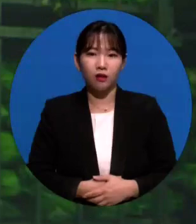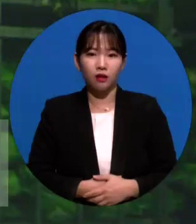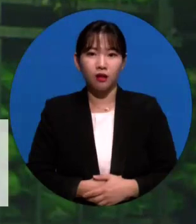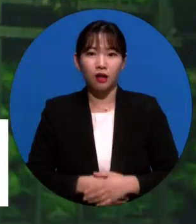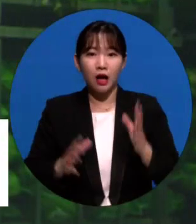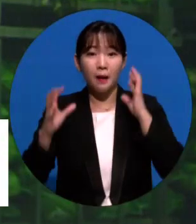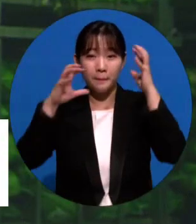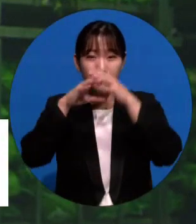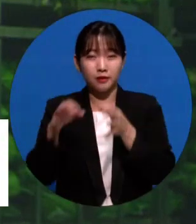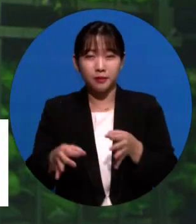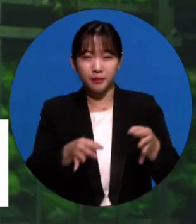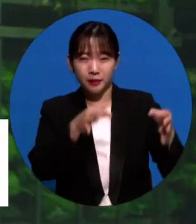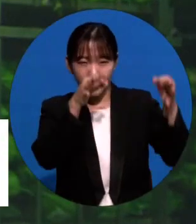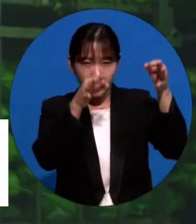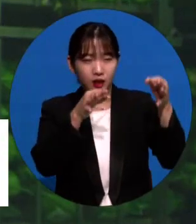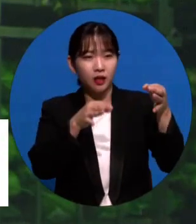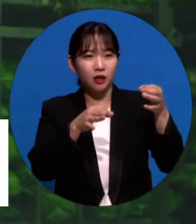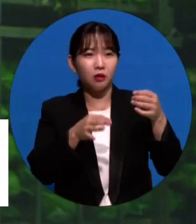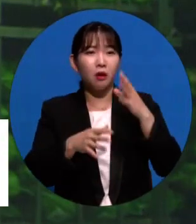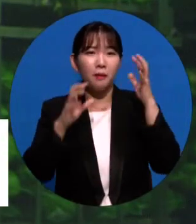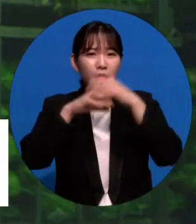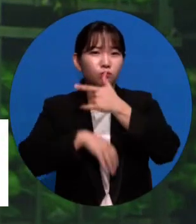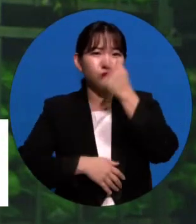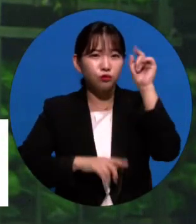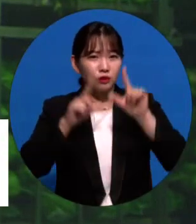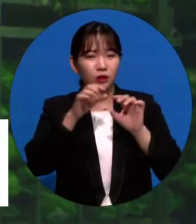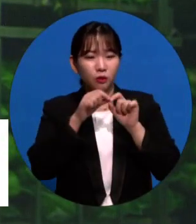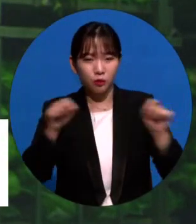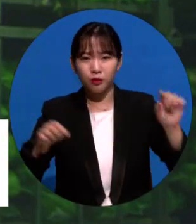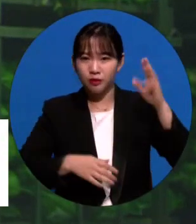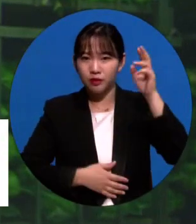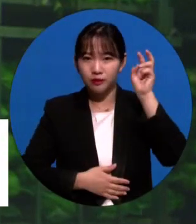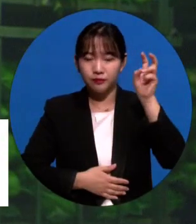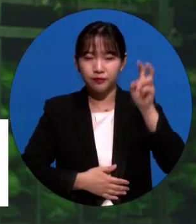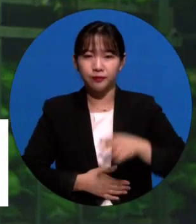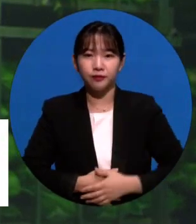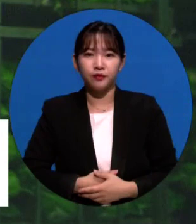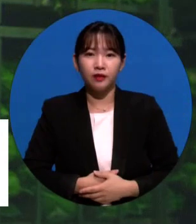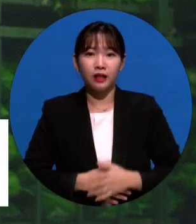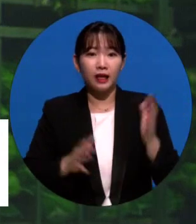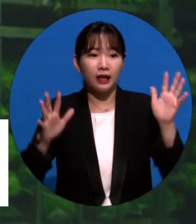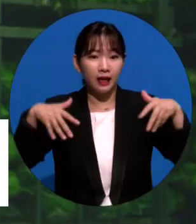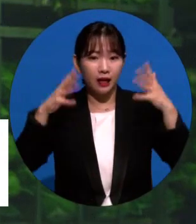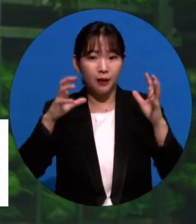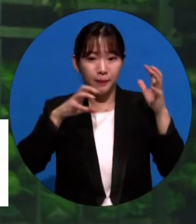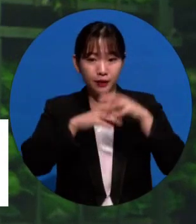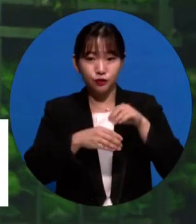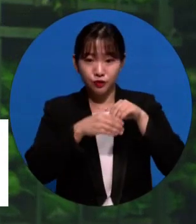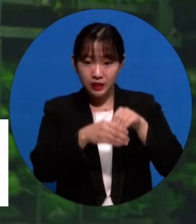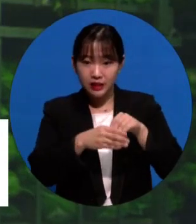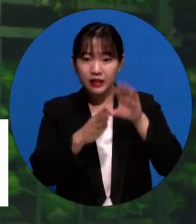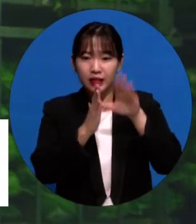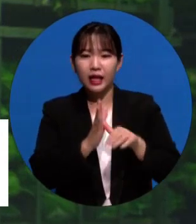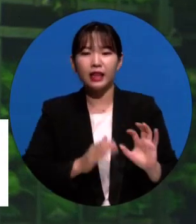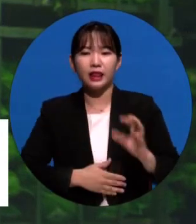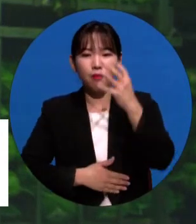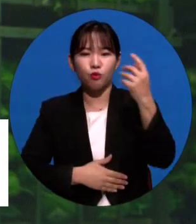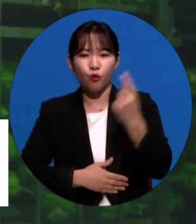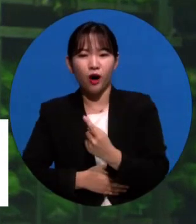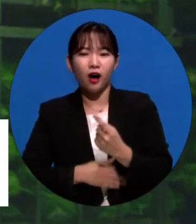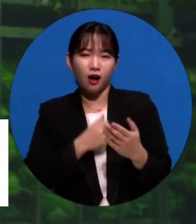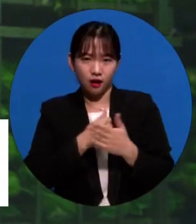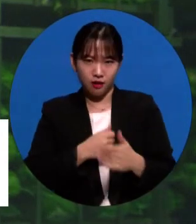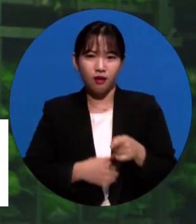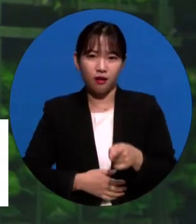배추값 상승세와 풍기 현상의 장기화될 것으로 보입니다 가을배추 정식 게 닥친 태풍 흰 남 노 의 영향